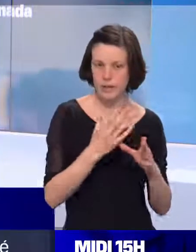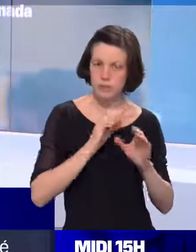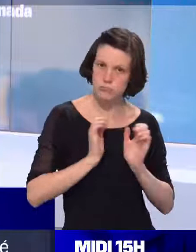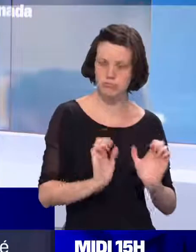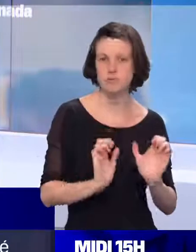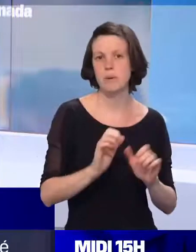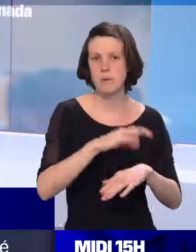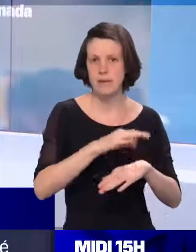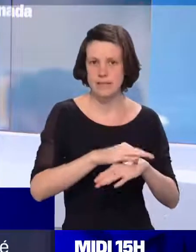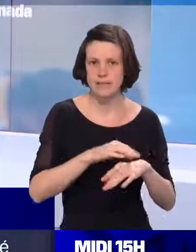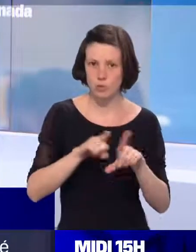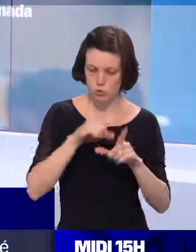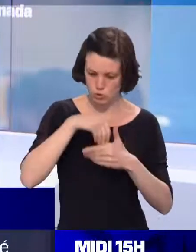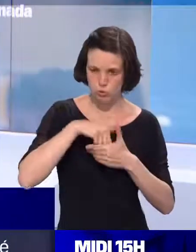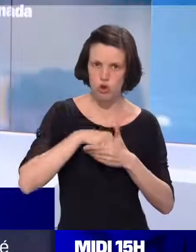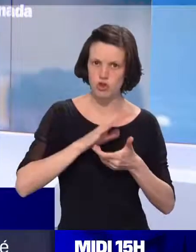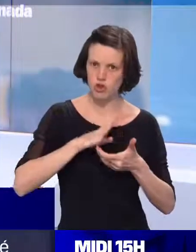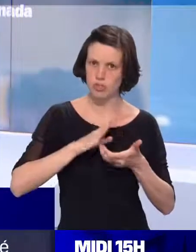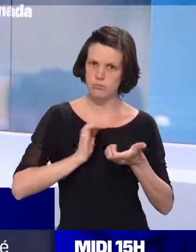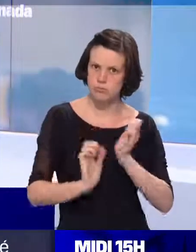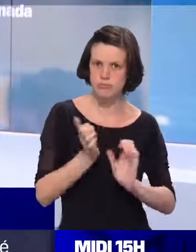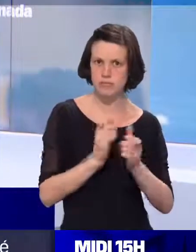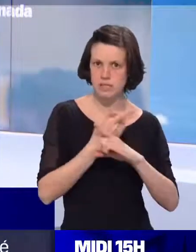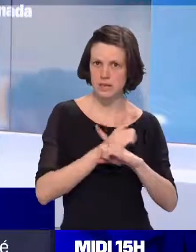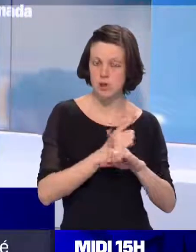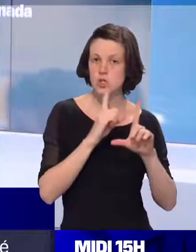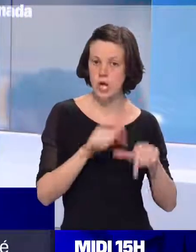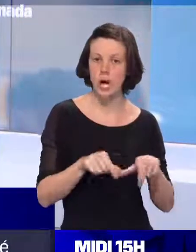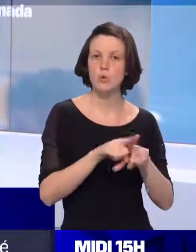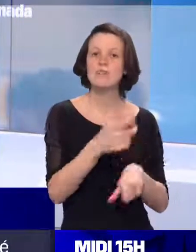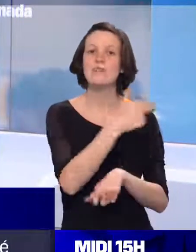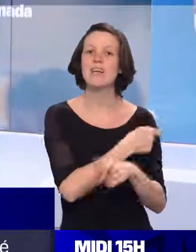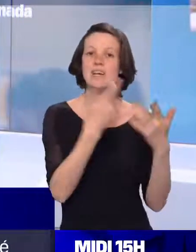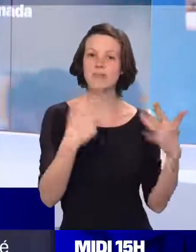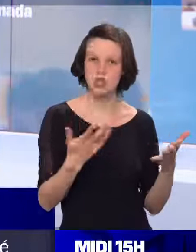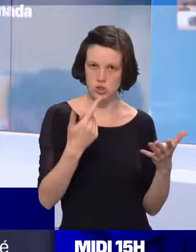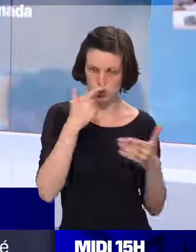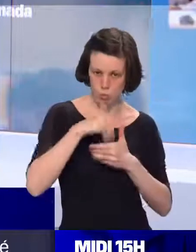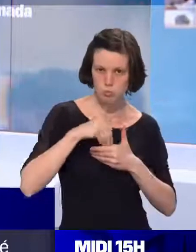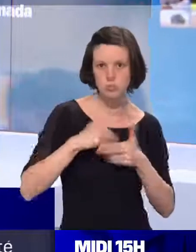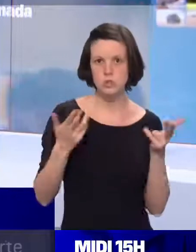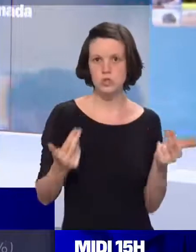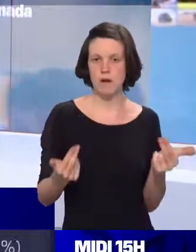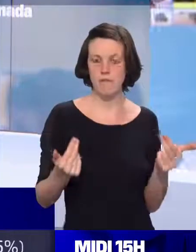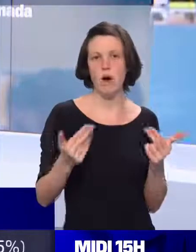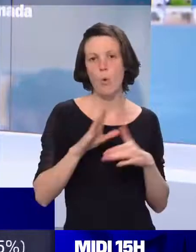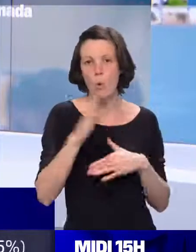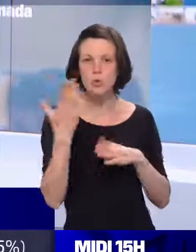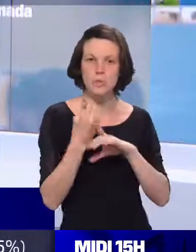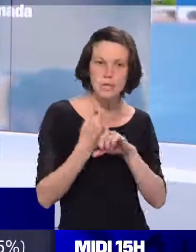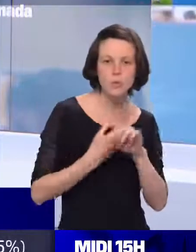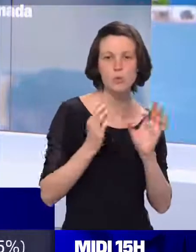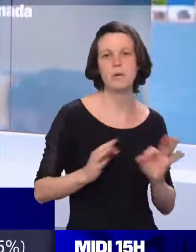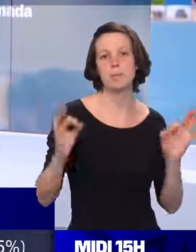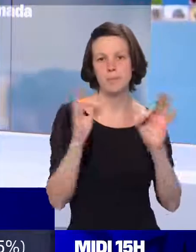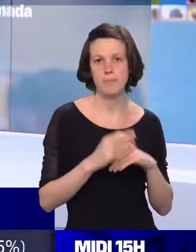après injection et le vaccin est bien toléré. Et ils vont élargir cette étude sur les 5-12 ans. Les résultats sont attendus en juillet. Autre vaccin ARN, celui de